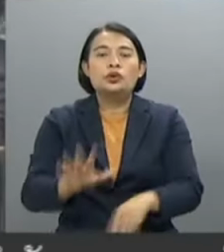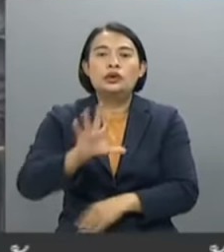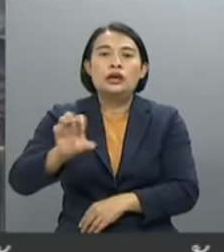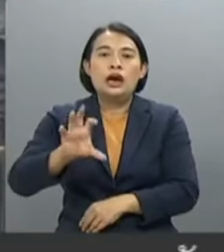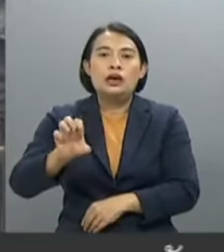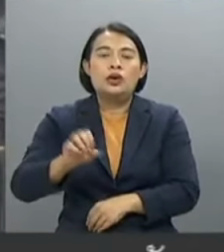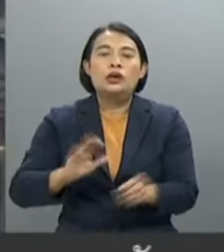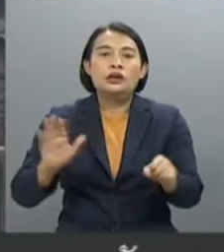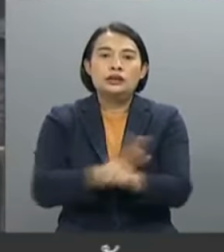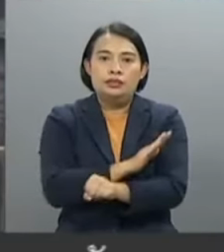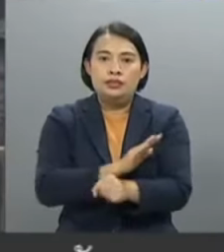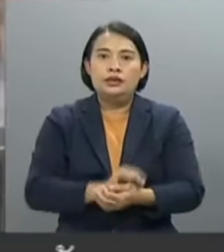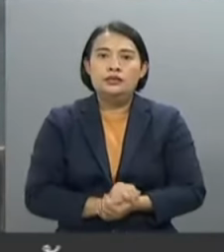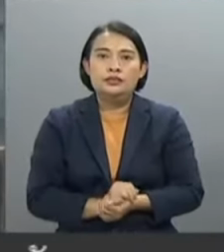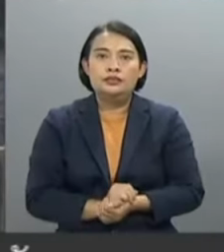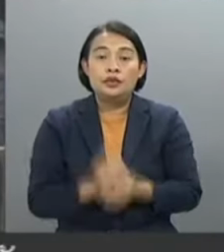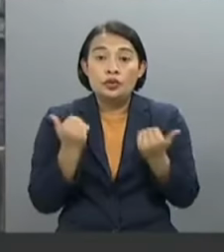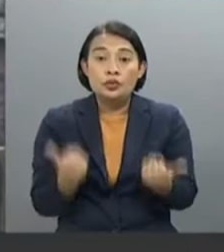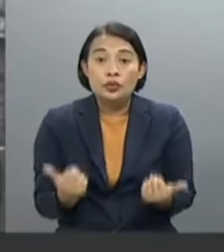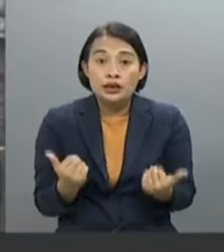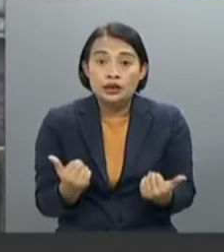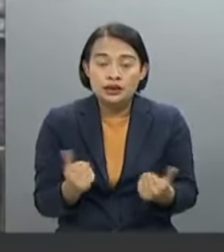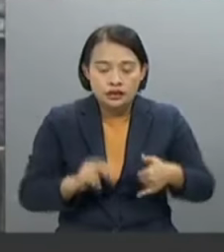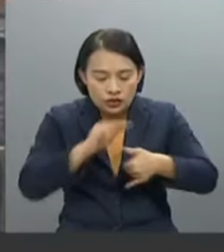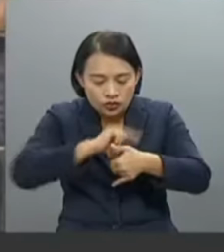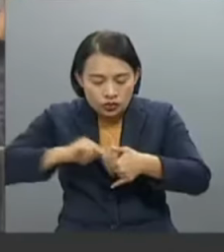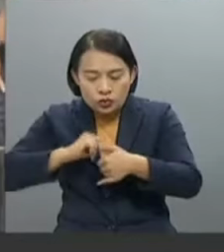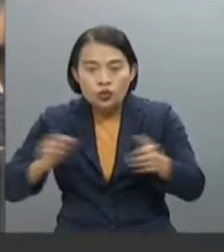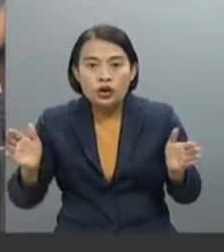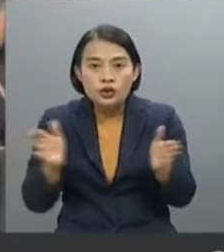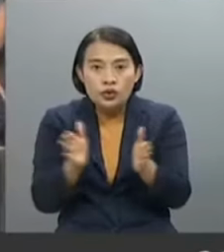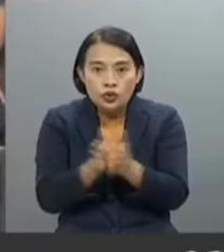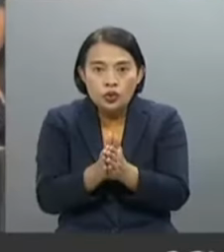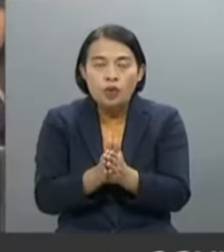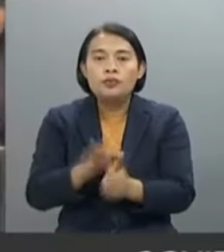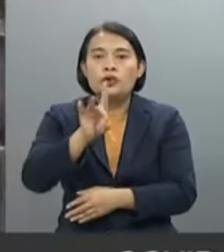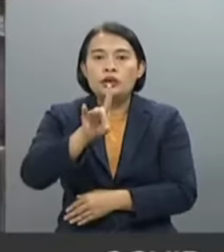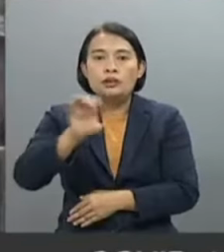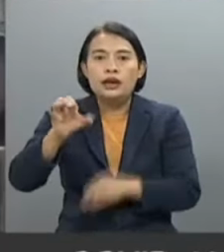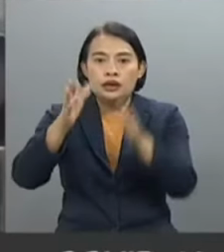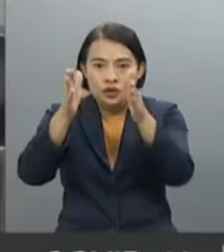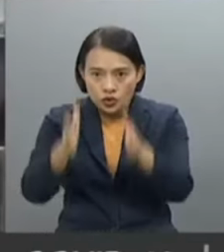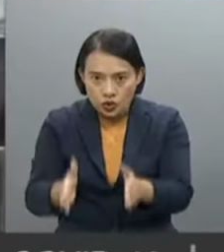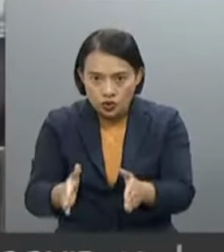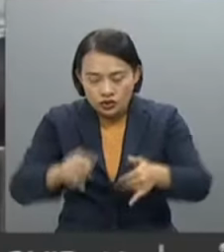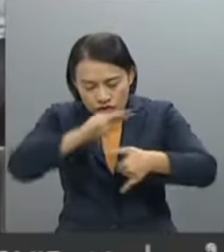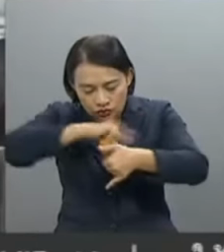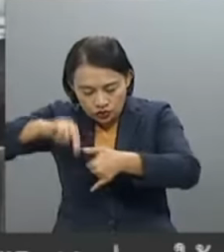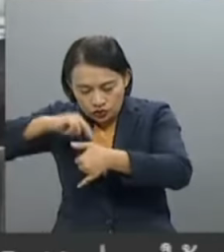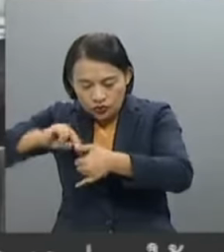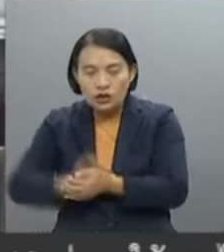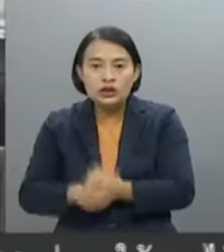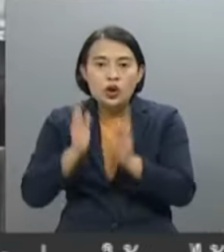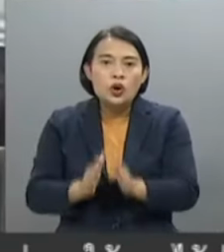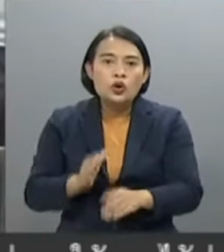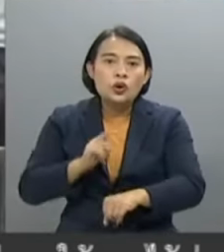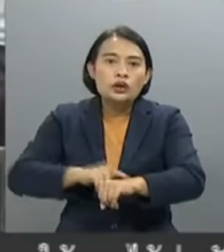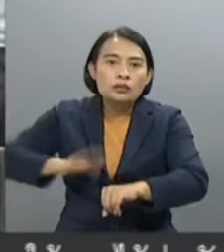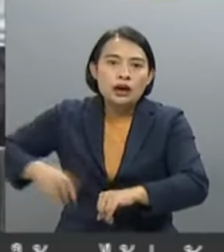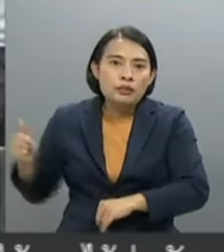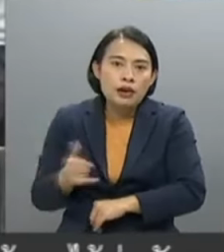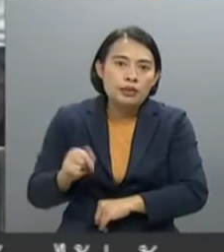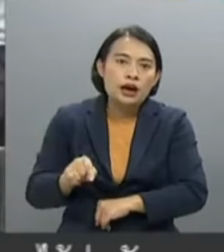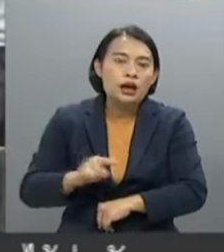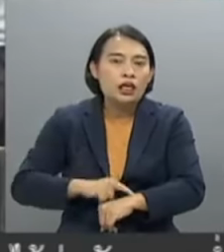การตรวจหาเชื้อโควิดภาพรวมเต็มโควต้าอยู่ที่800คนคนที่มาไม่ทันในช่วงเช้าวันนี้หลายคนที่ทีมข่าวพบเจอ